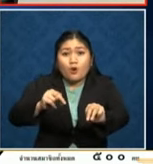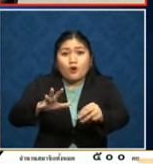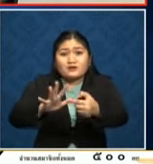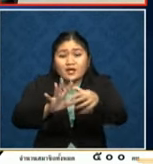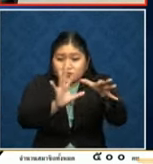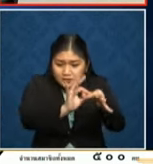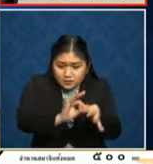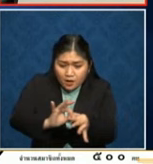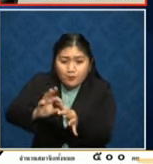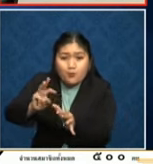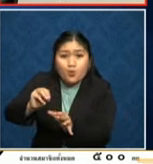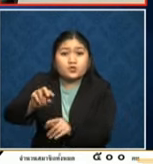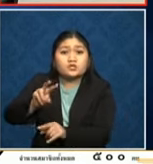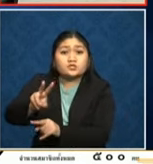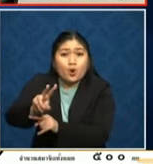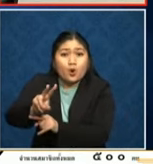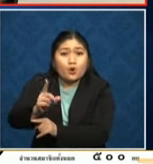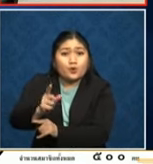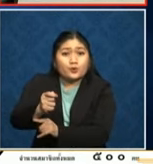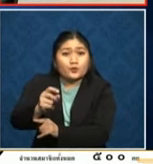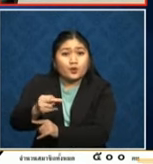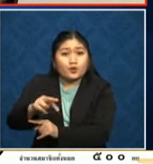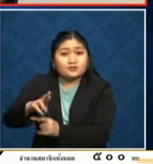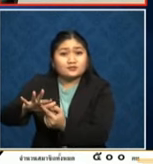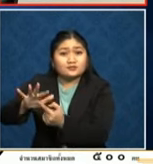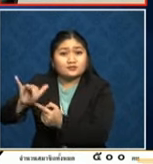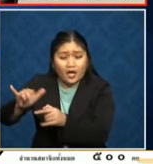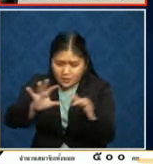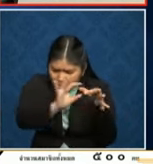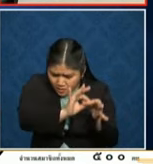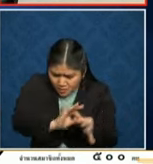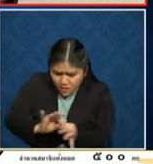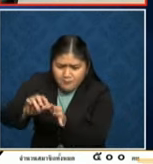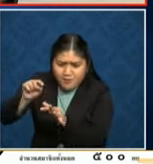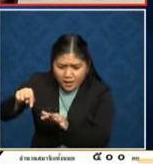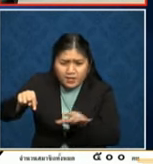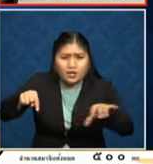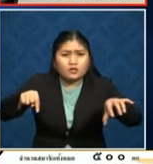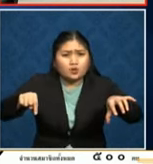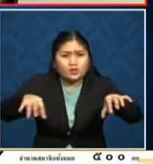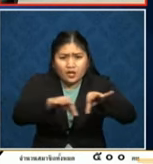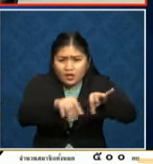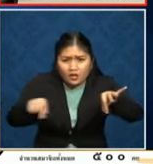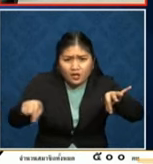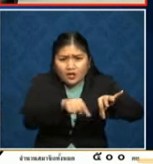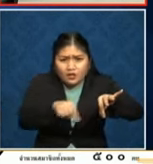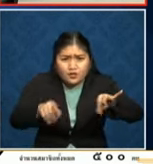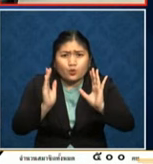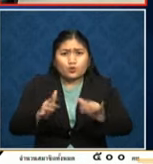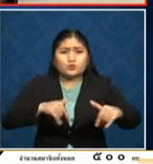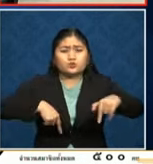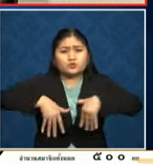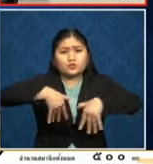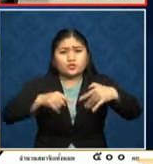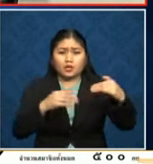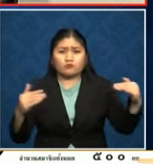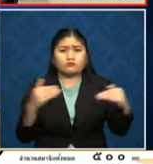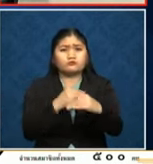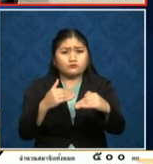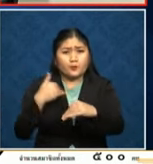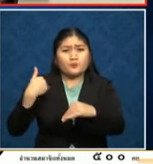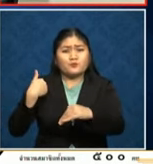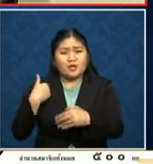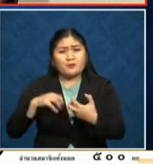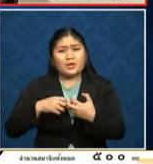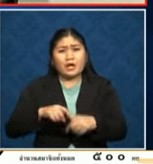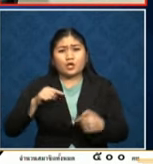เชื่อมหมู่2ตำบลดอนทรายอำเภอบ้านโพจังหวัดฉะเชิงเทราถนนสายนี้ประชาชนใช้สัญจรไปมามากเลยนะคะปัญหาอยู่